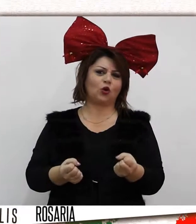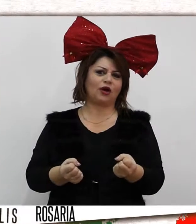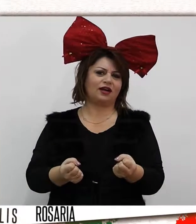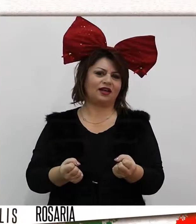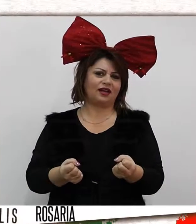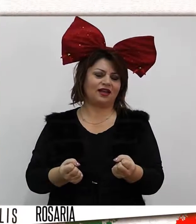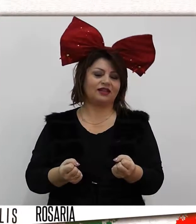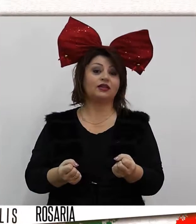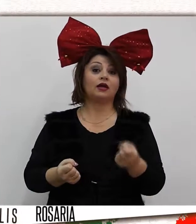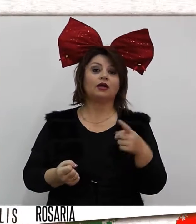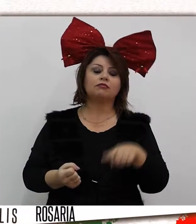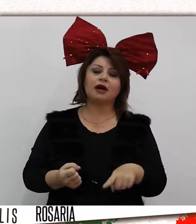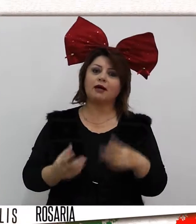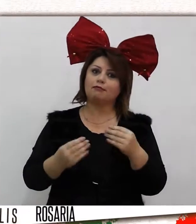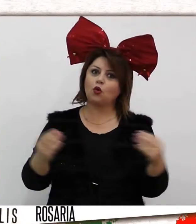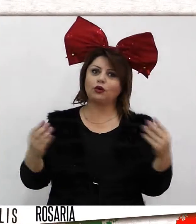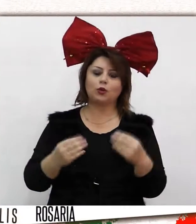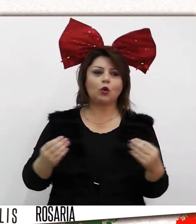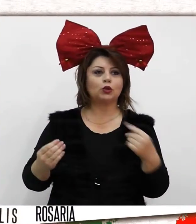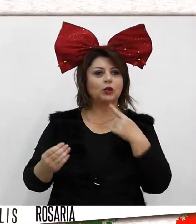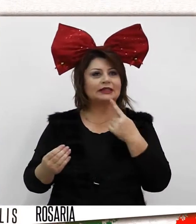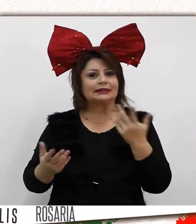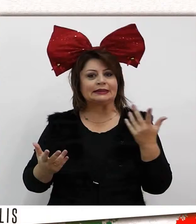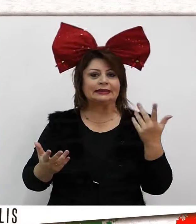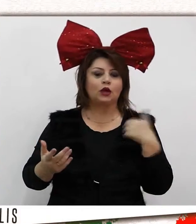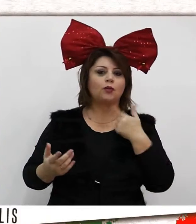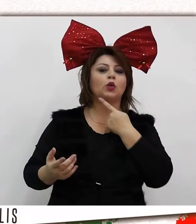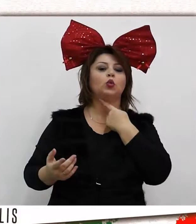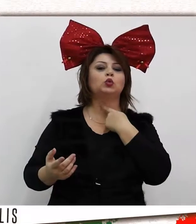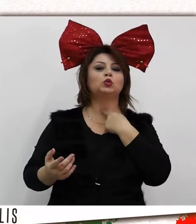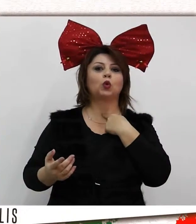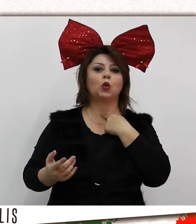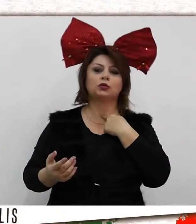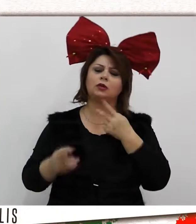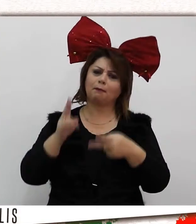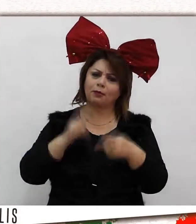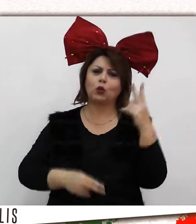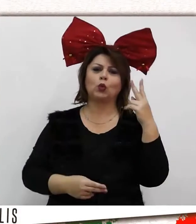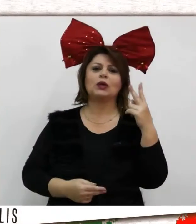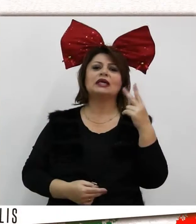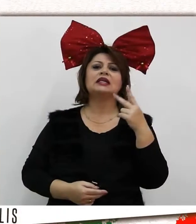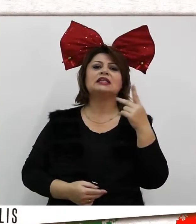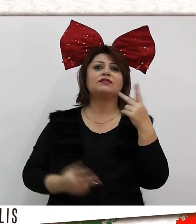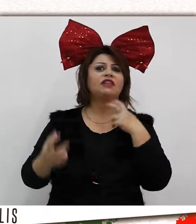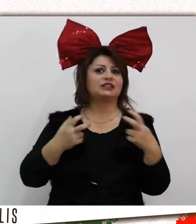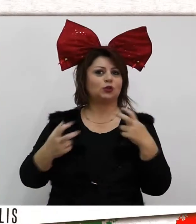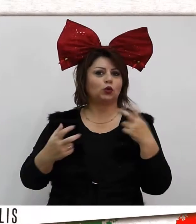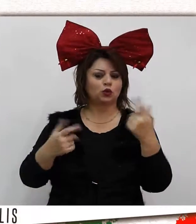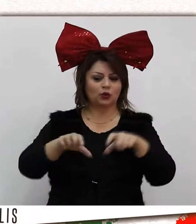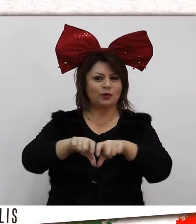e comunque molto molto molto, come dire, gustoso, direi di più, sfizioso. Un salame